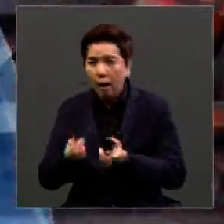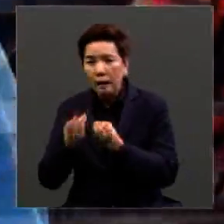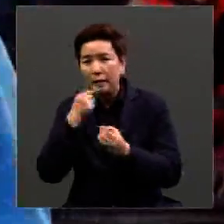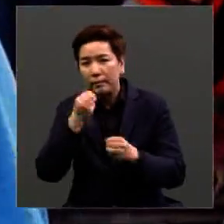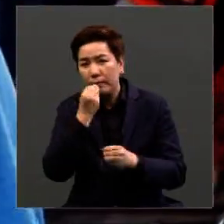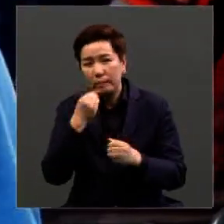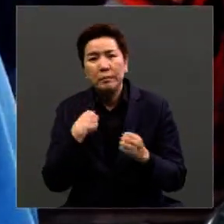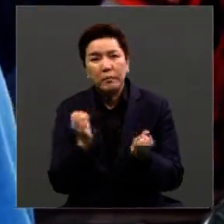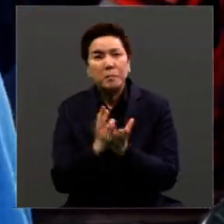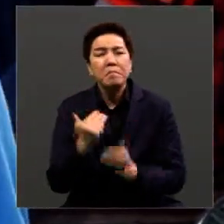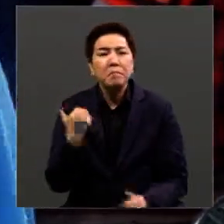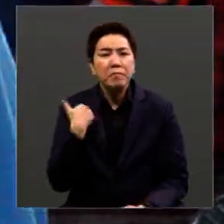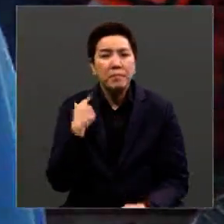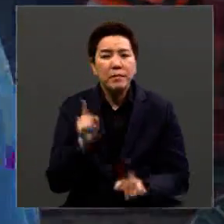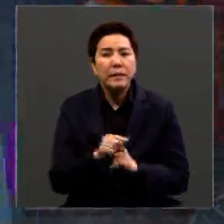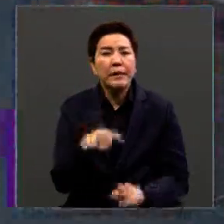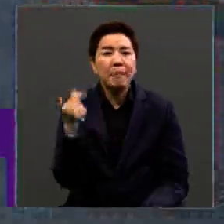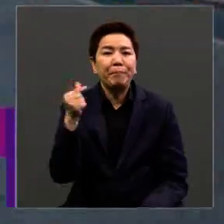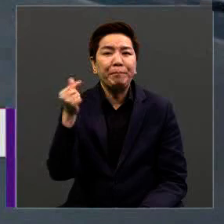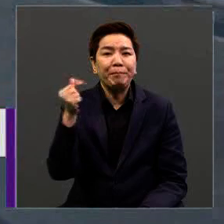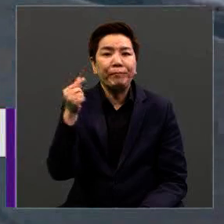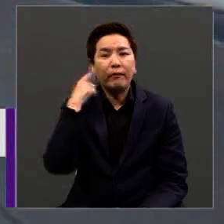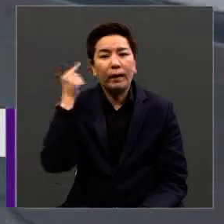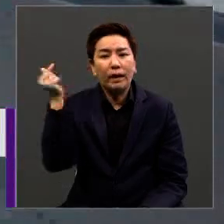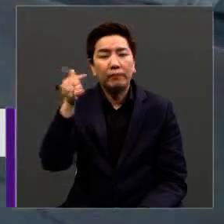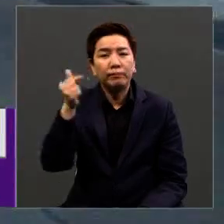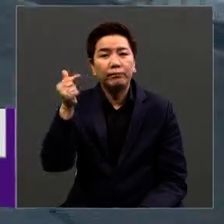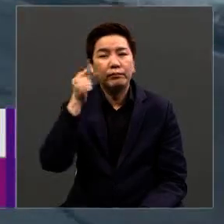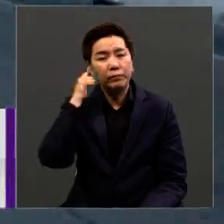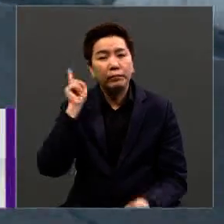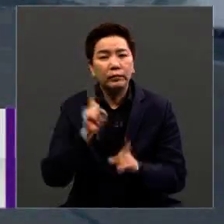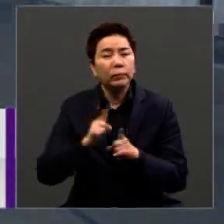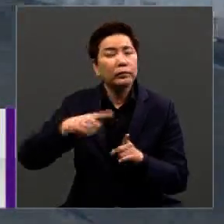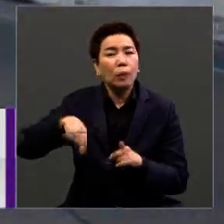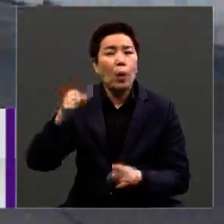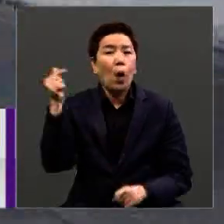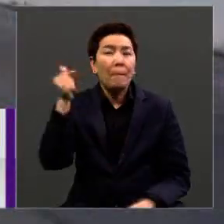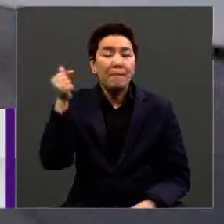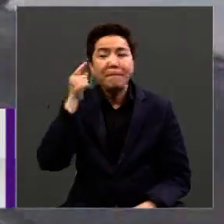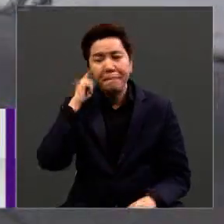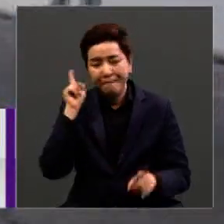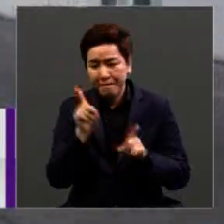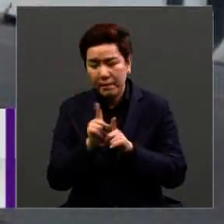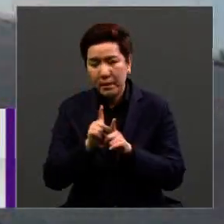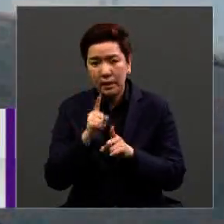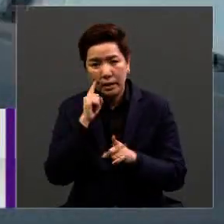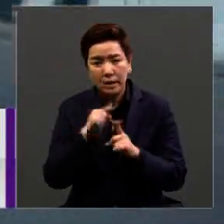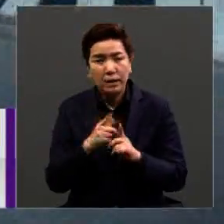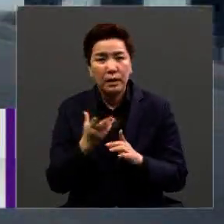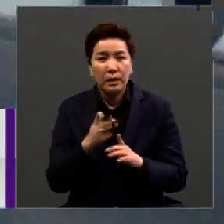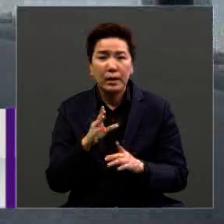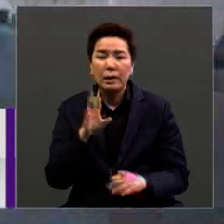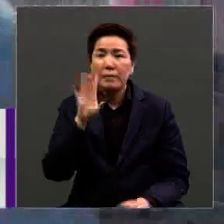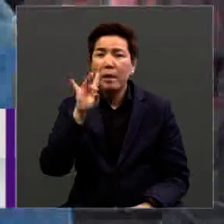่มีก็พกแก๊ปตัดราคาพกแก๊ปมานี่มันจะจาก800อย่างนี้เหลือ